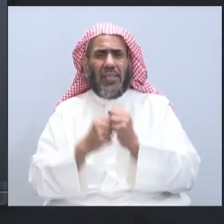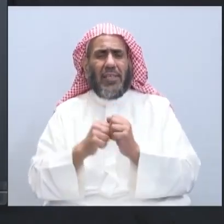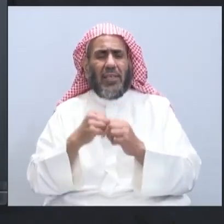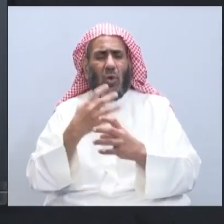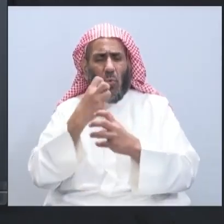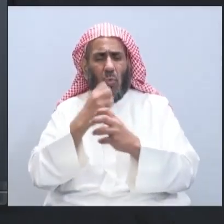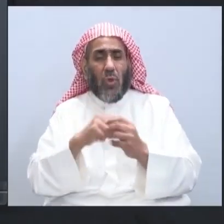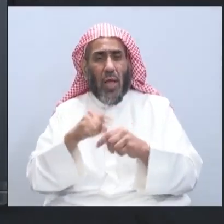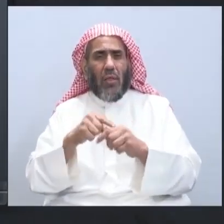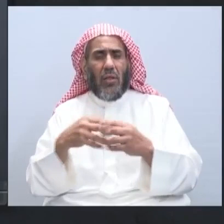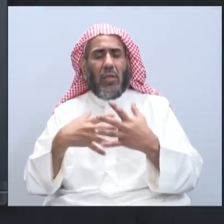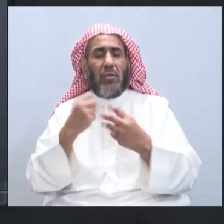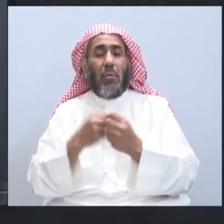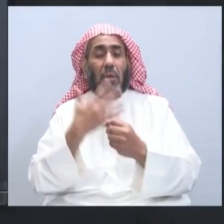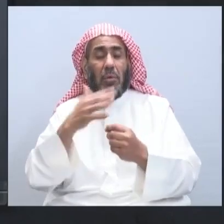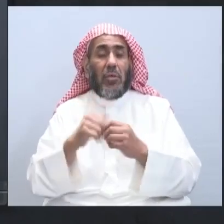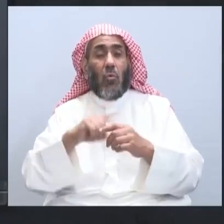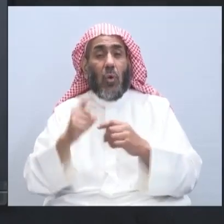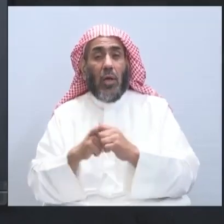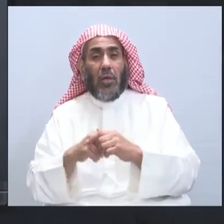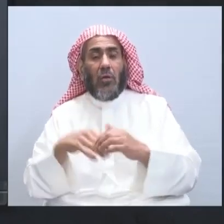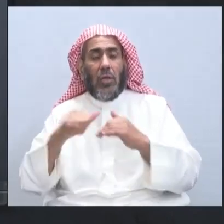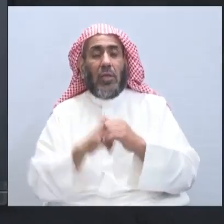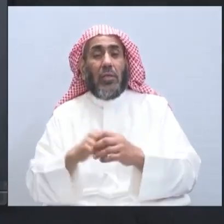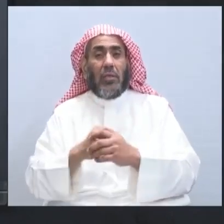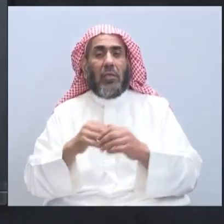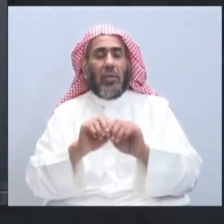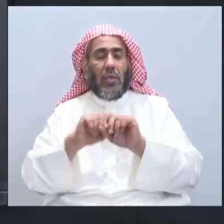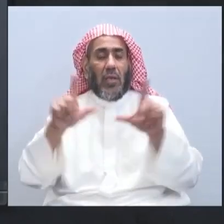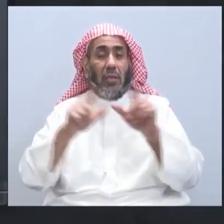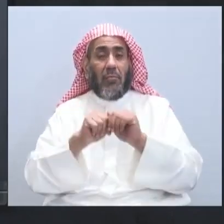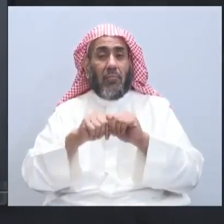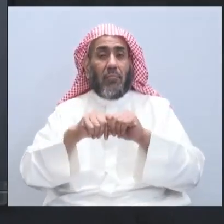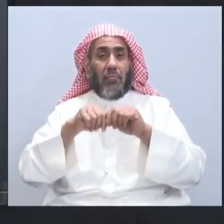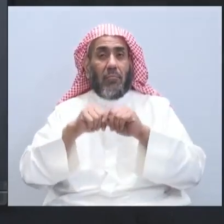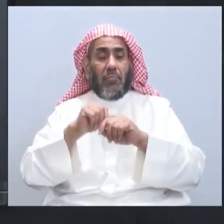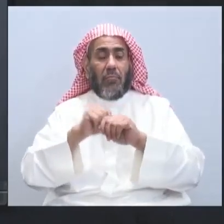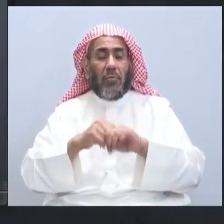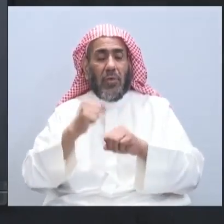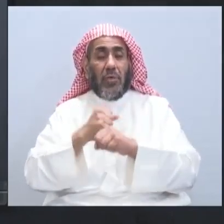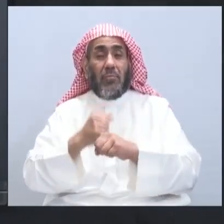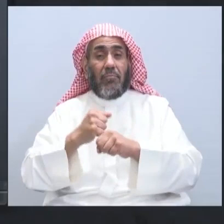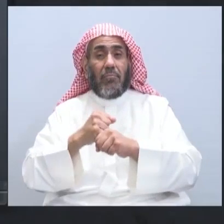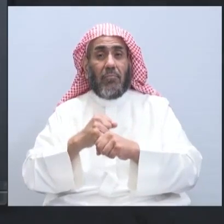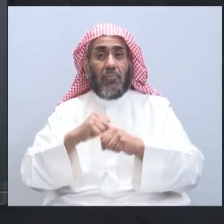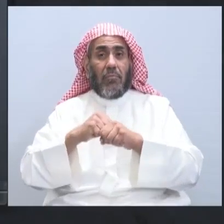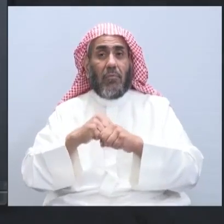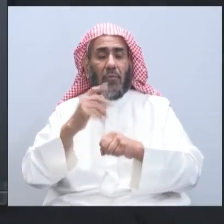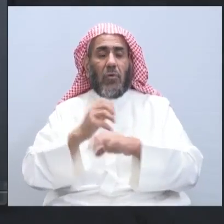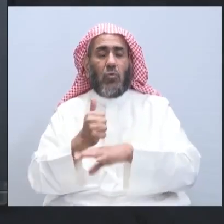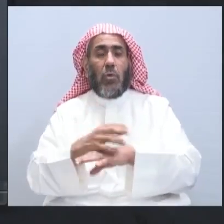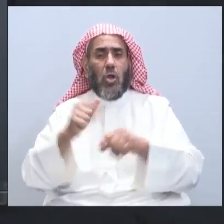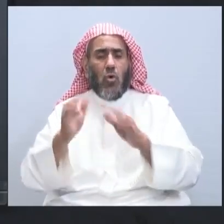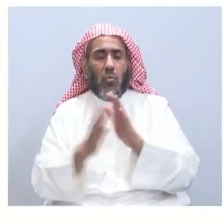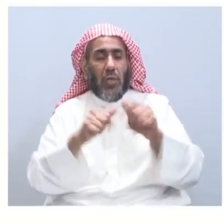ذاك الغموض هذا هو الذي يجمع بين البساطه وكذلك طريقه طريقه العرض في في او طريقه الجذب في الاسلوب